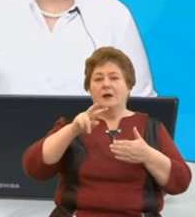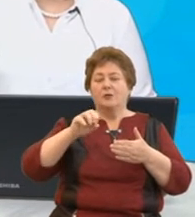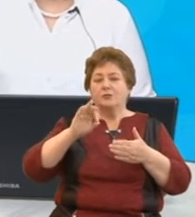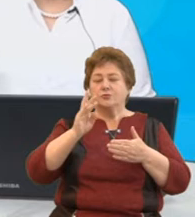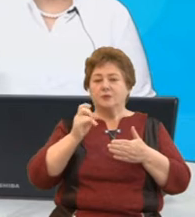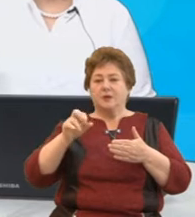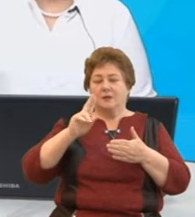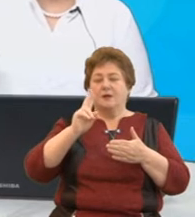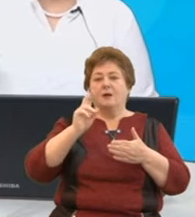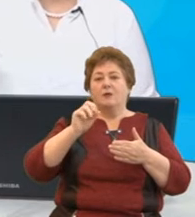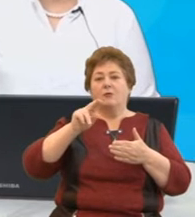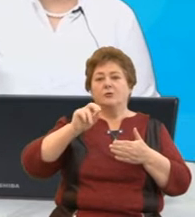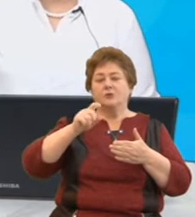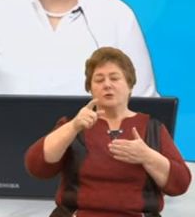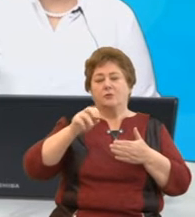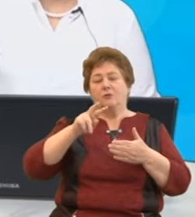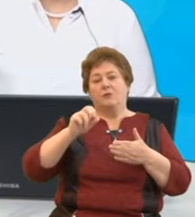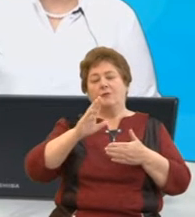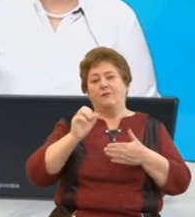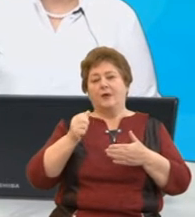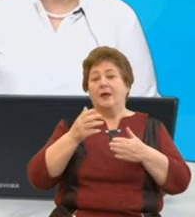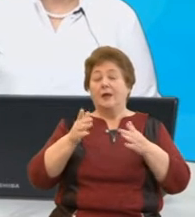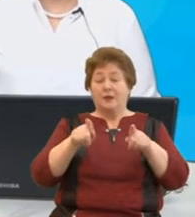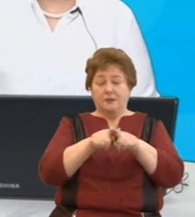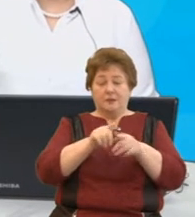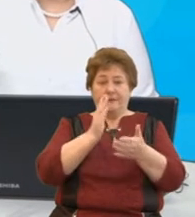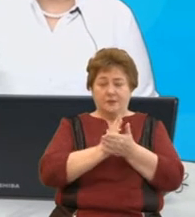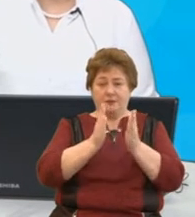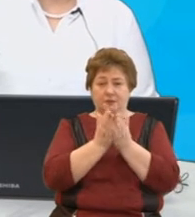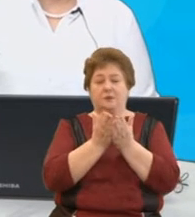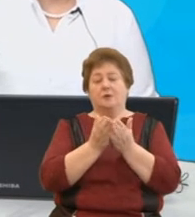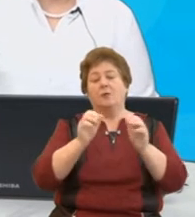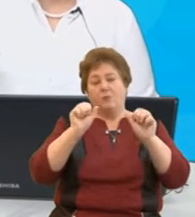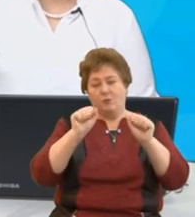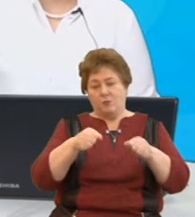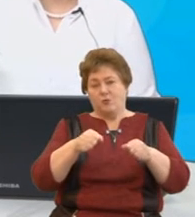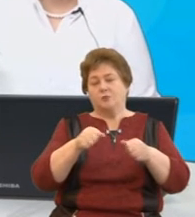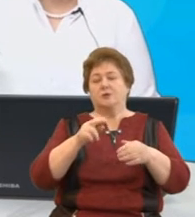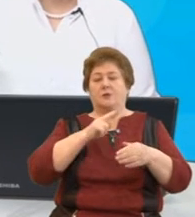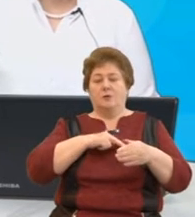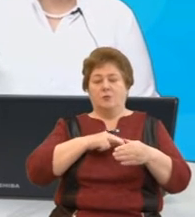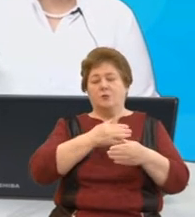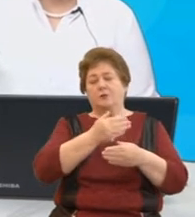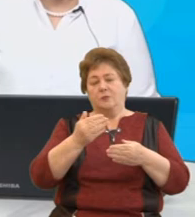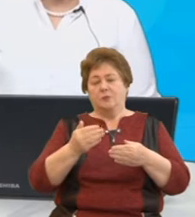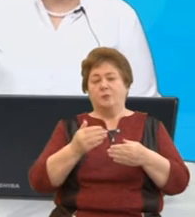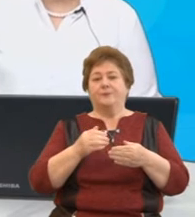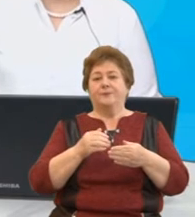к чему лого если у вас есть такой учебник тому можете им воспользоваться а